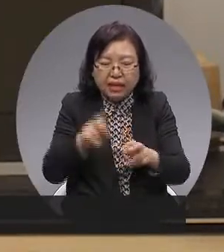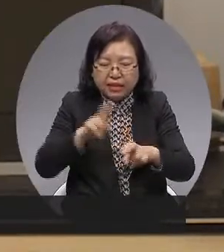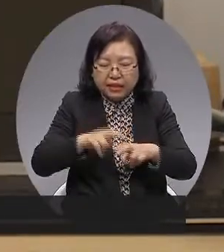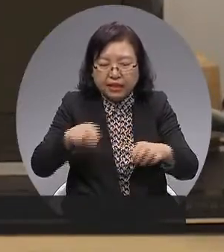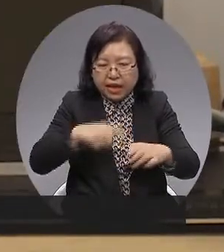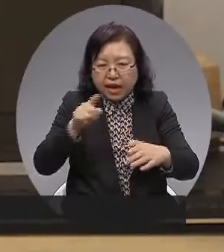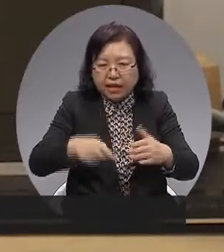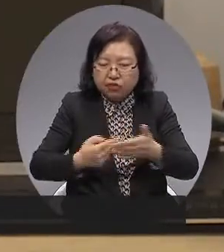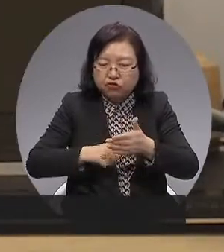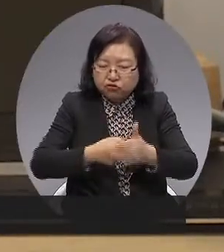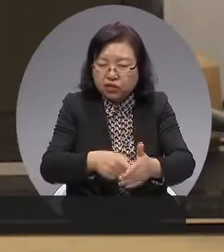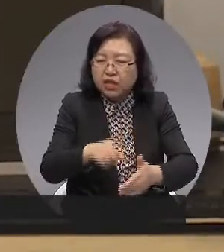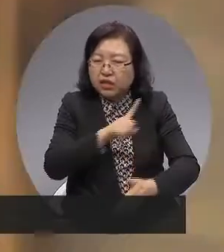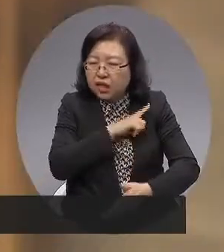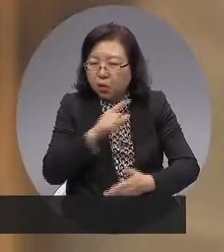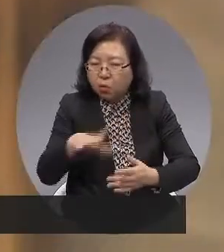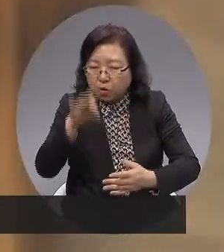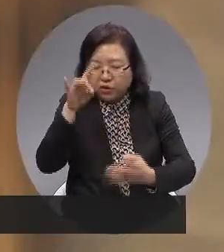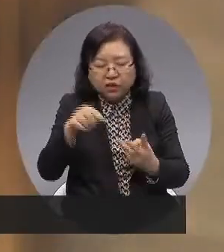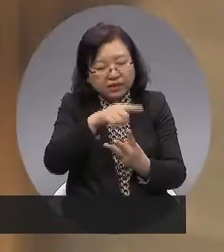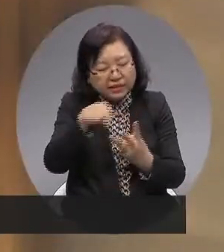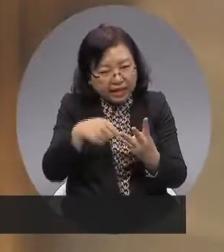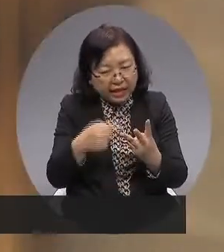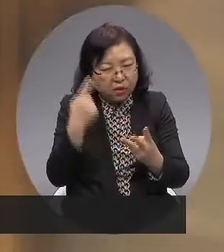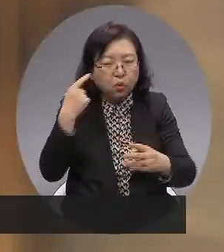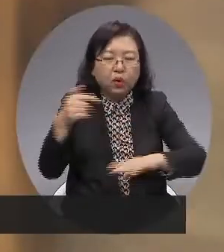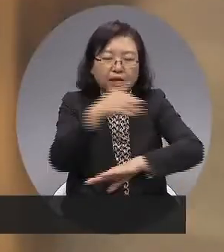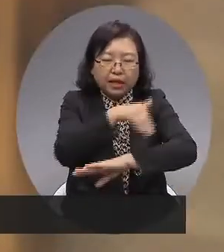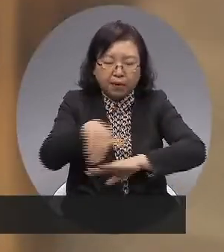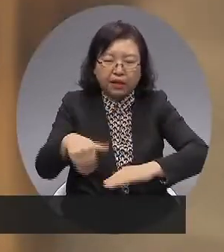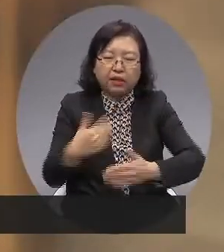최우선 과제 3건과 실행 계획도 요구했습니다.